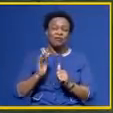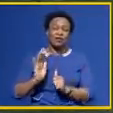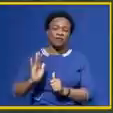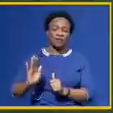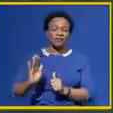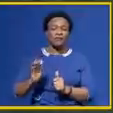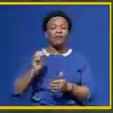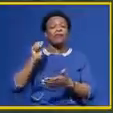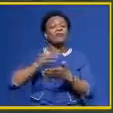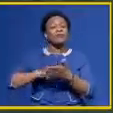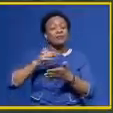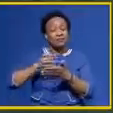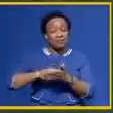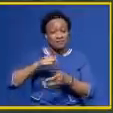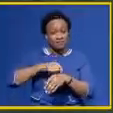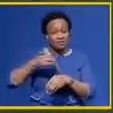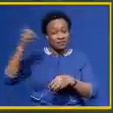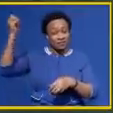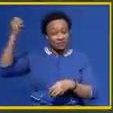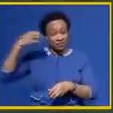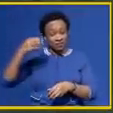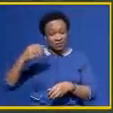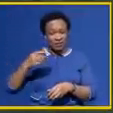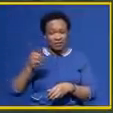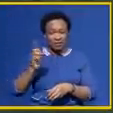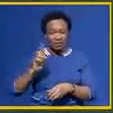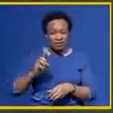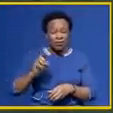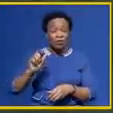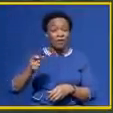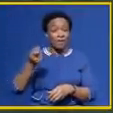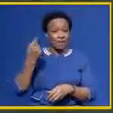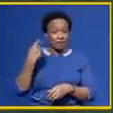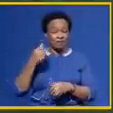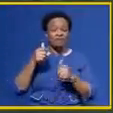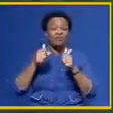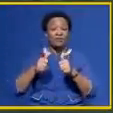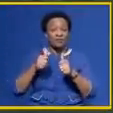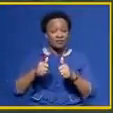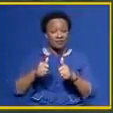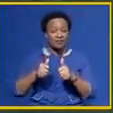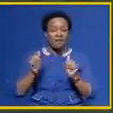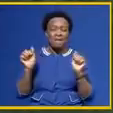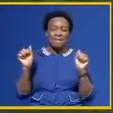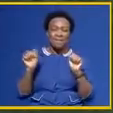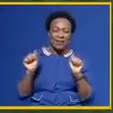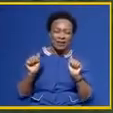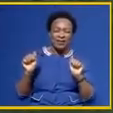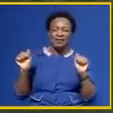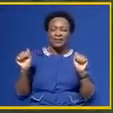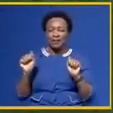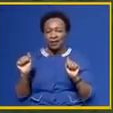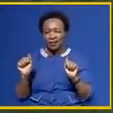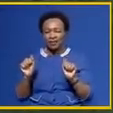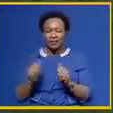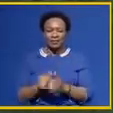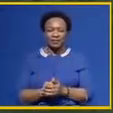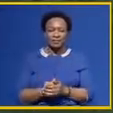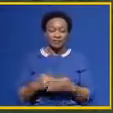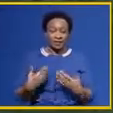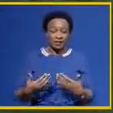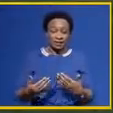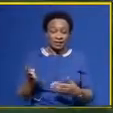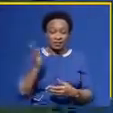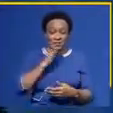hiyo, hali ya ukavu na vipindi vya jua, isipokuwa katika mji wa Mbeya tukitarajia kuwa na hali ya ubaridi fulani hivi. Na